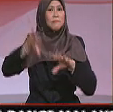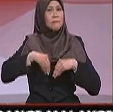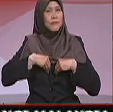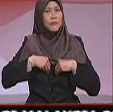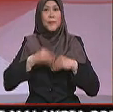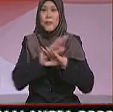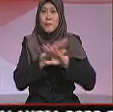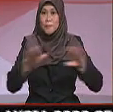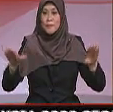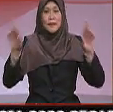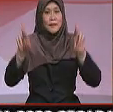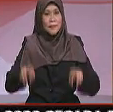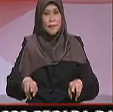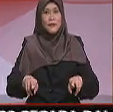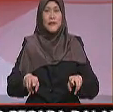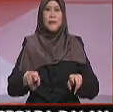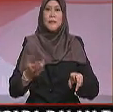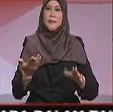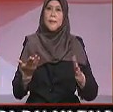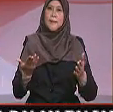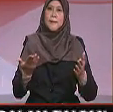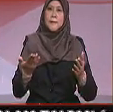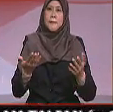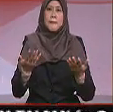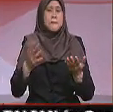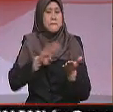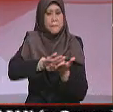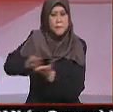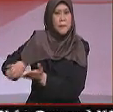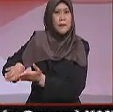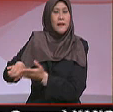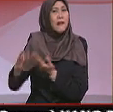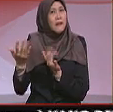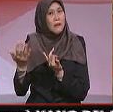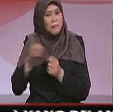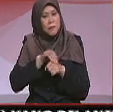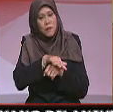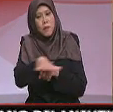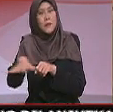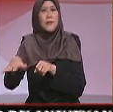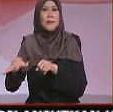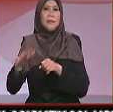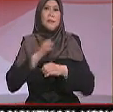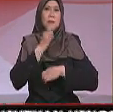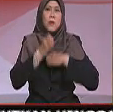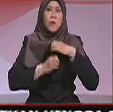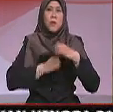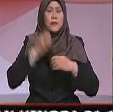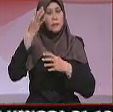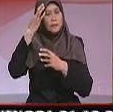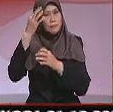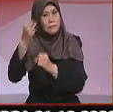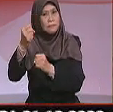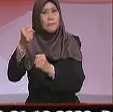janganlah rakyat dianiayai kerana dipengaruhi emosi berdendam